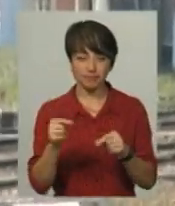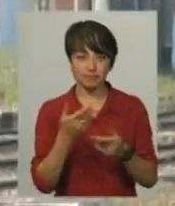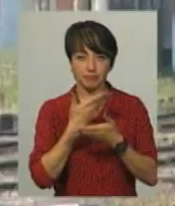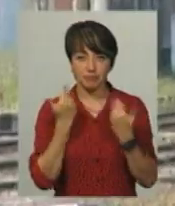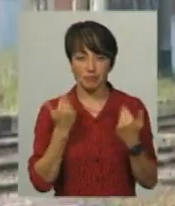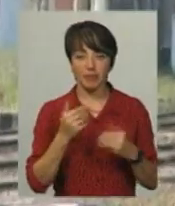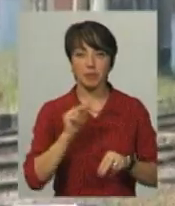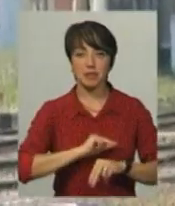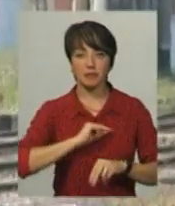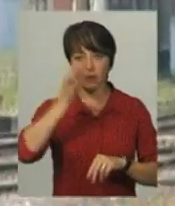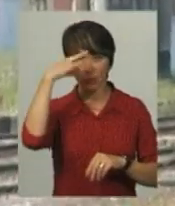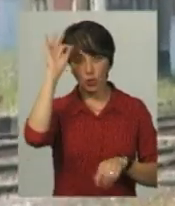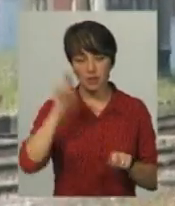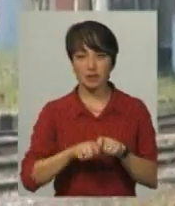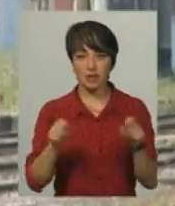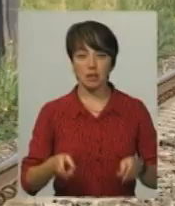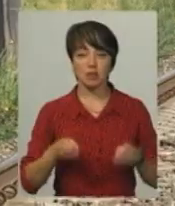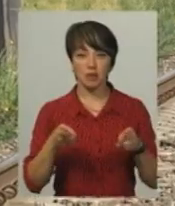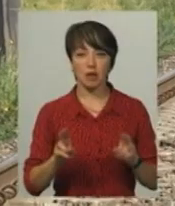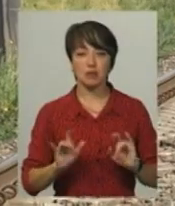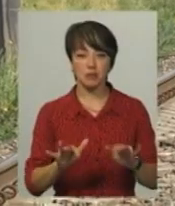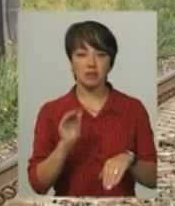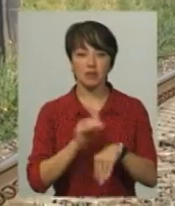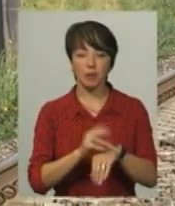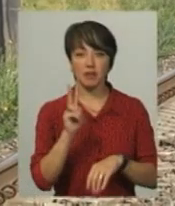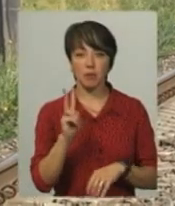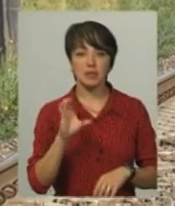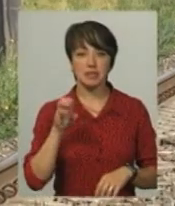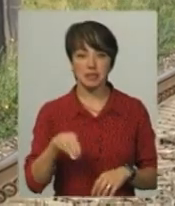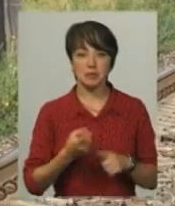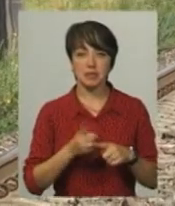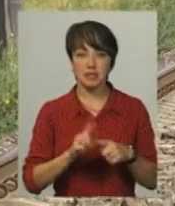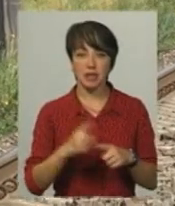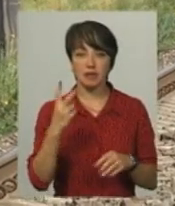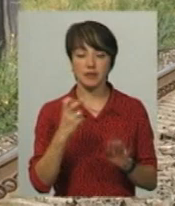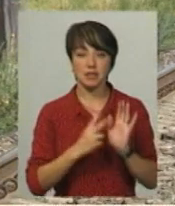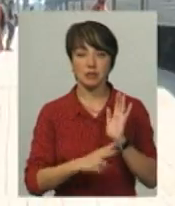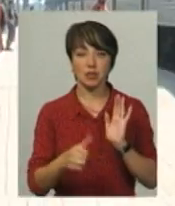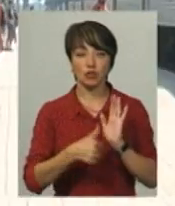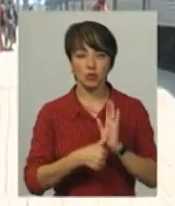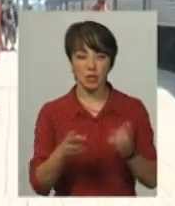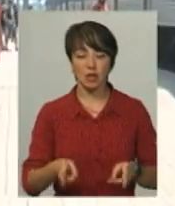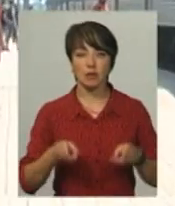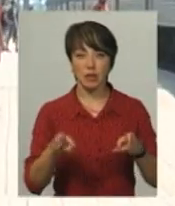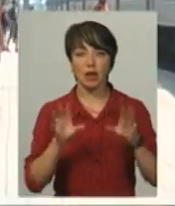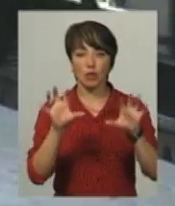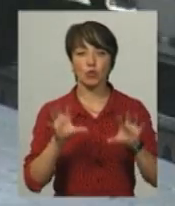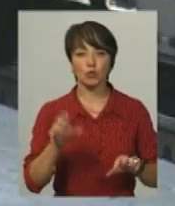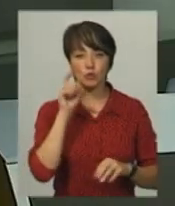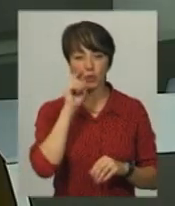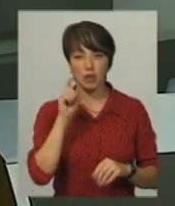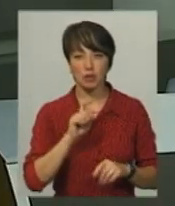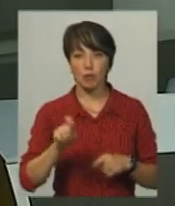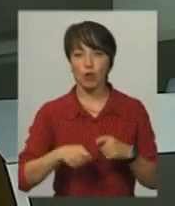Працівники поліції відкрили кримінальне провадження за даним фактом за 2 статтями. Це стаття 276 Кримінального кодексу